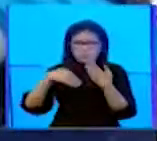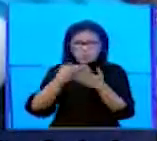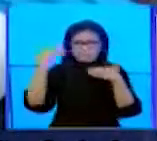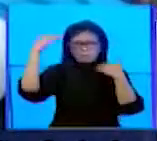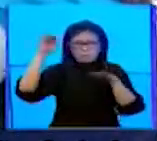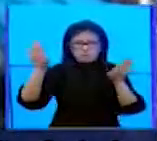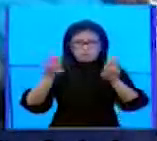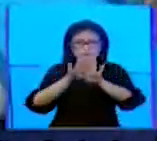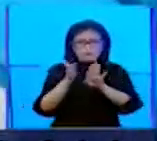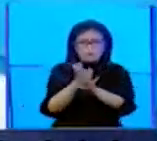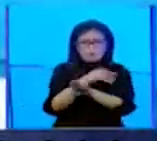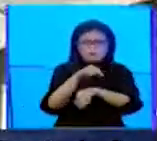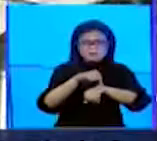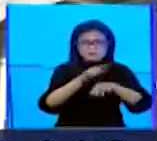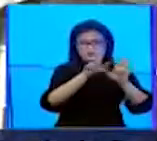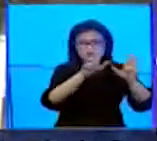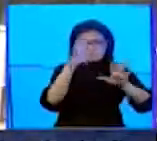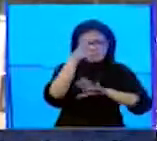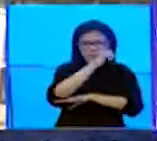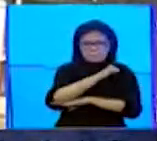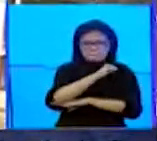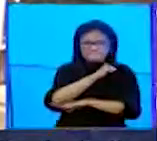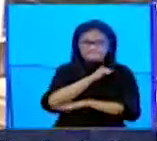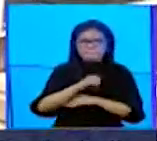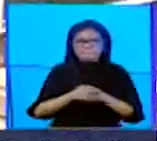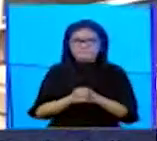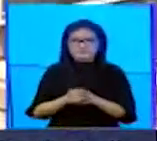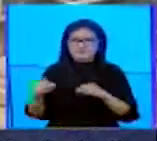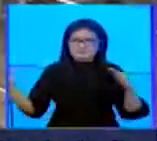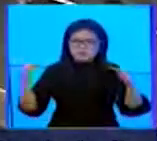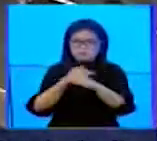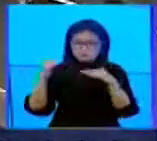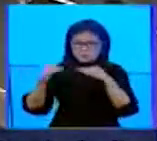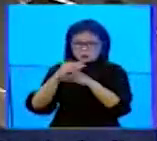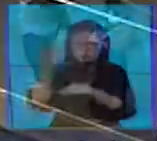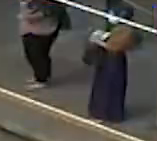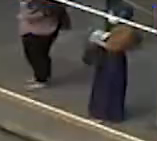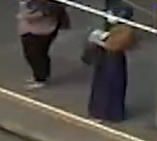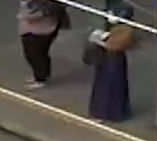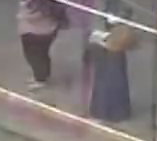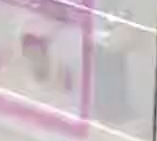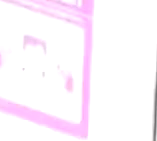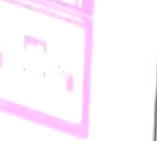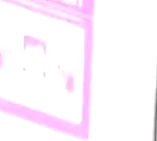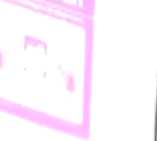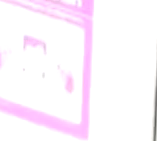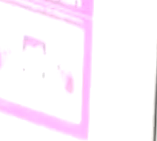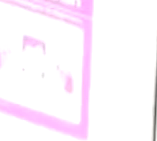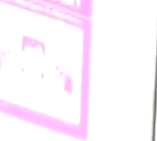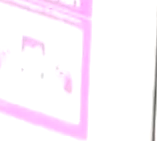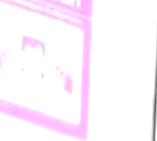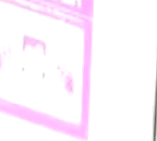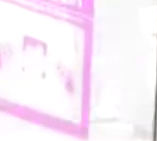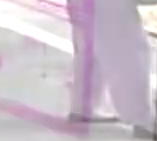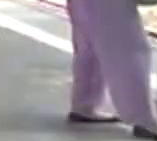awal, yakni pukul 7 malam. Sementara untuk transportasi umum di DKI Jakarta beroperasi hingga pukul 8 malam. Pemprov meminta